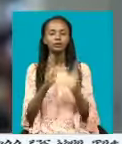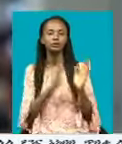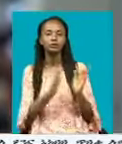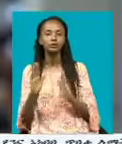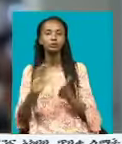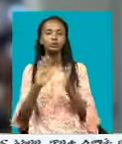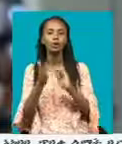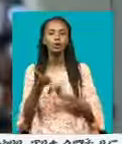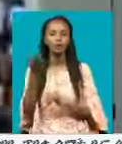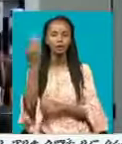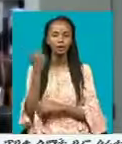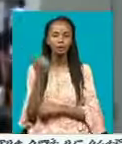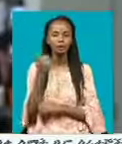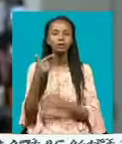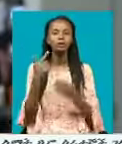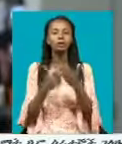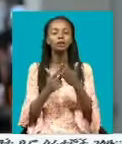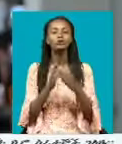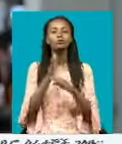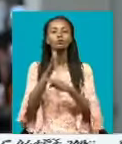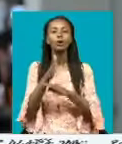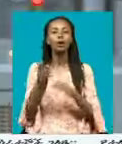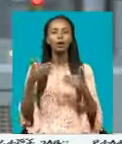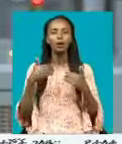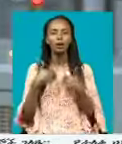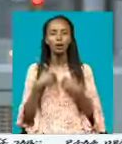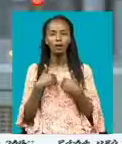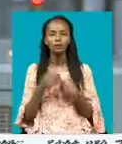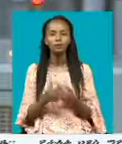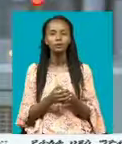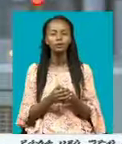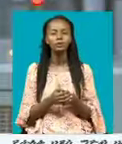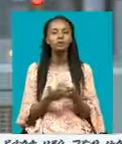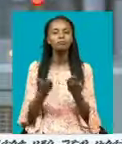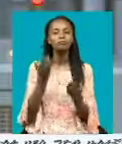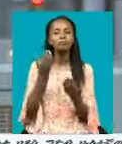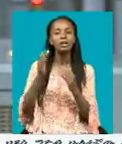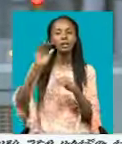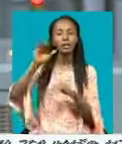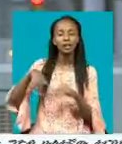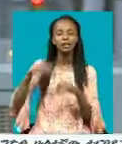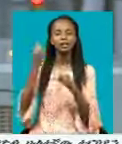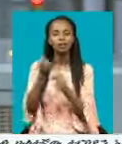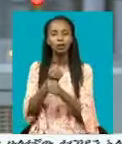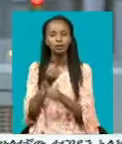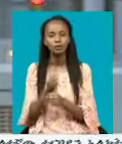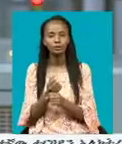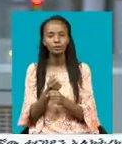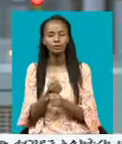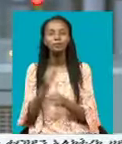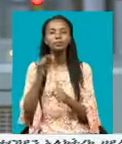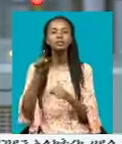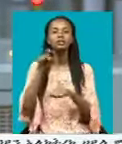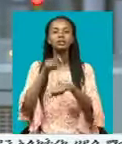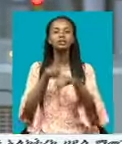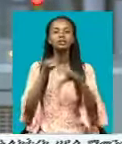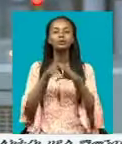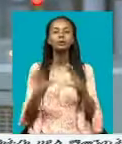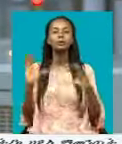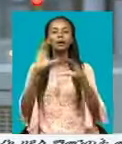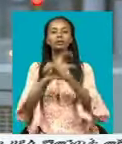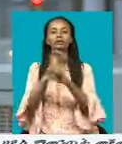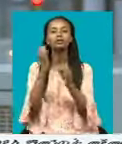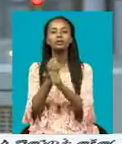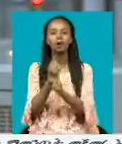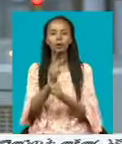ሆነው ነበረ። ከሱ በኋላ ያሉት ባላንስ ቀሪ ስራዎችን በዚህ ጊዜ ውስጥ የማጠናቀቅ ስራ